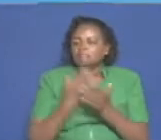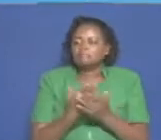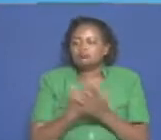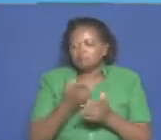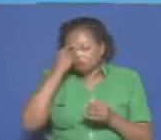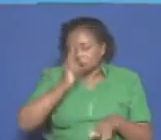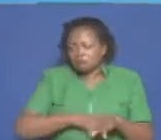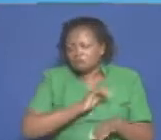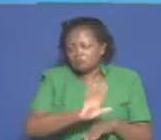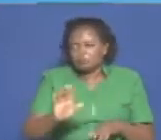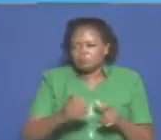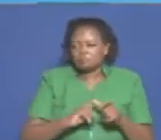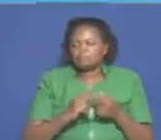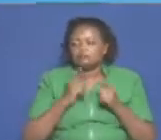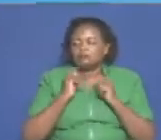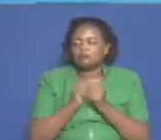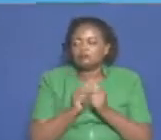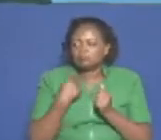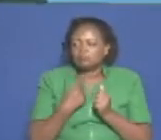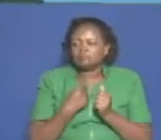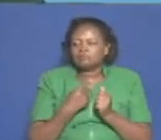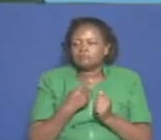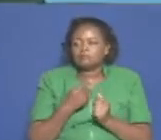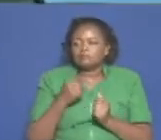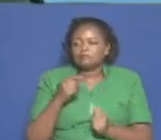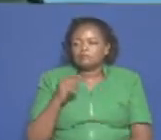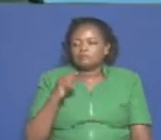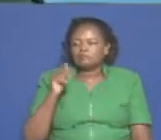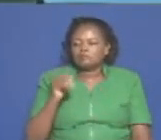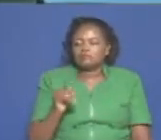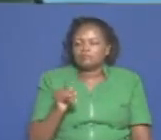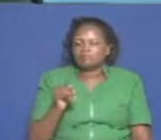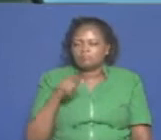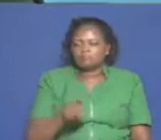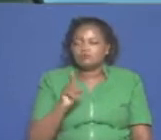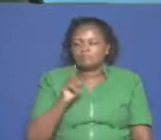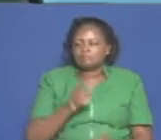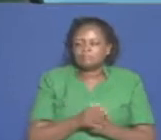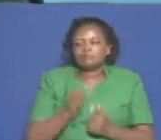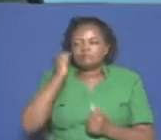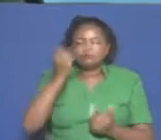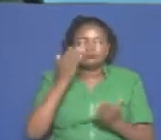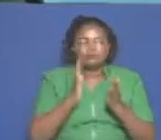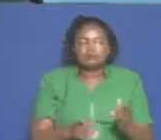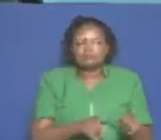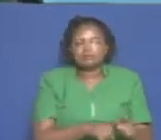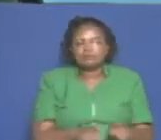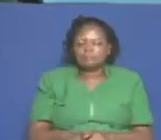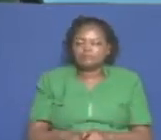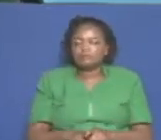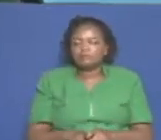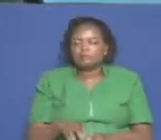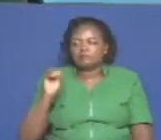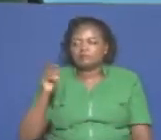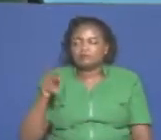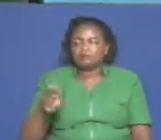wenu. Mtazamaji, tumekuwa tukizungumza naye Musa Abdi ambaye ni mchanganuzi wa masuala ya kisiasa, na vile vile Rogers